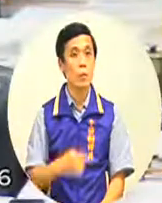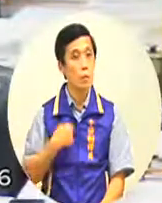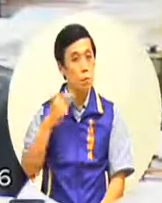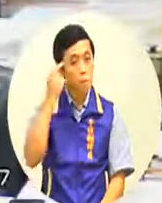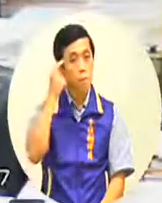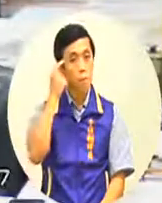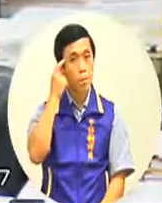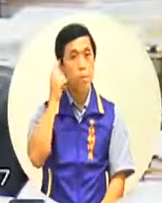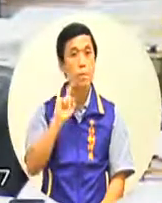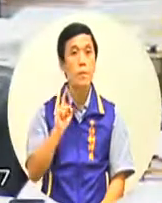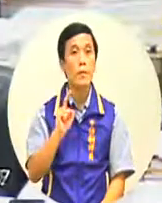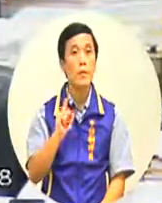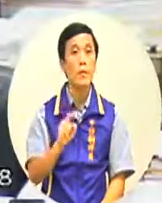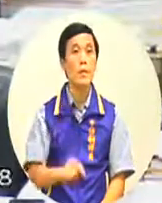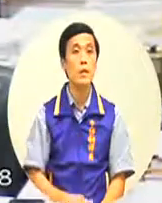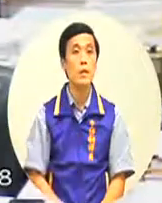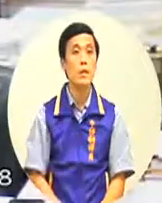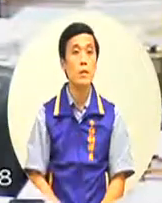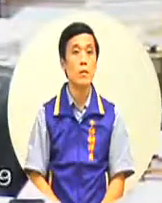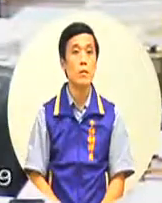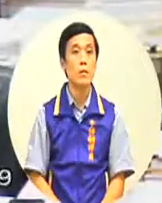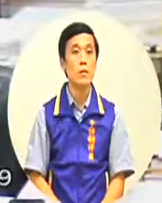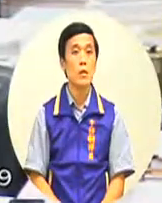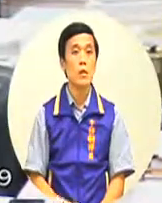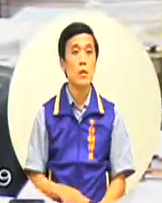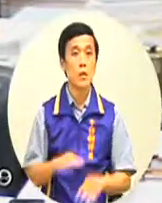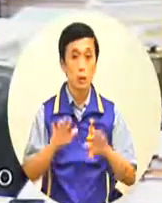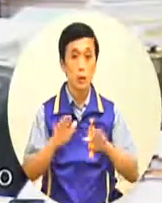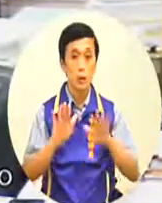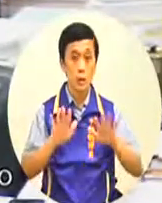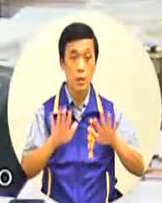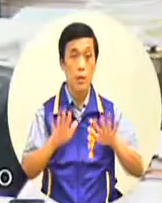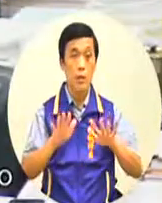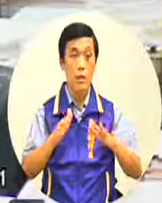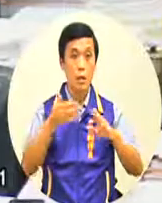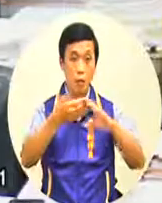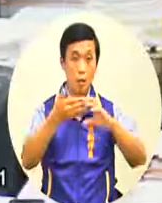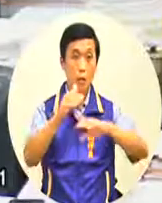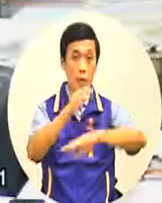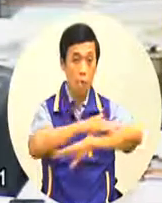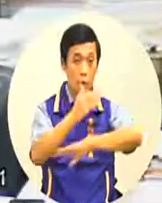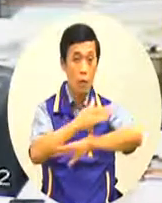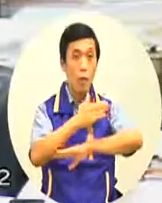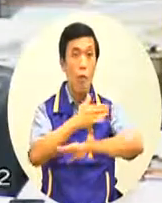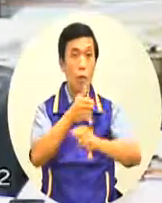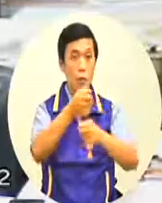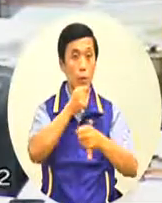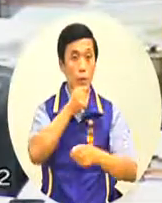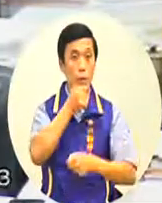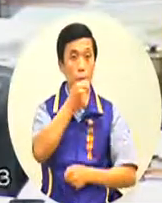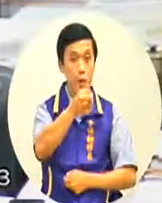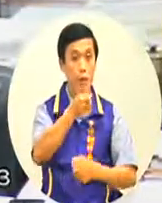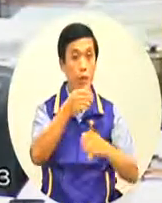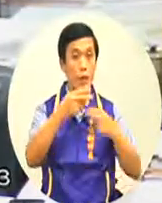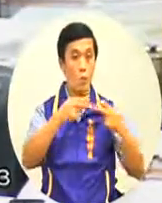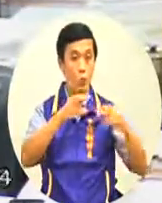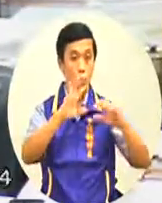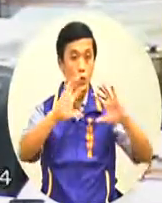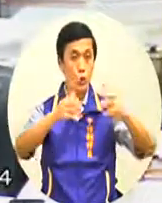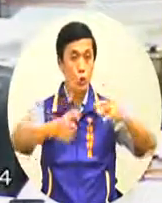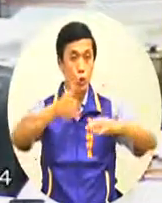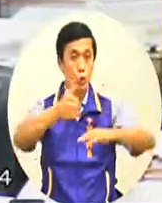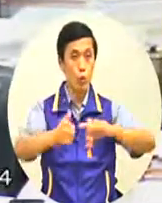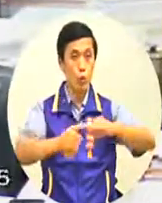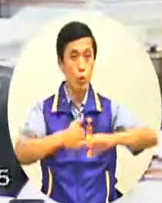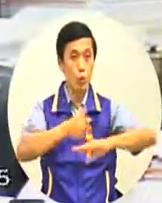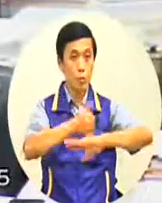在民进党在今天的媒体，蔡总统也接受媒体访问，他说他